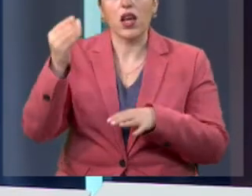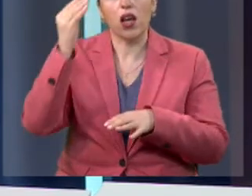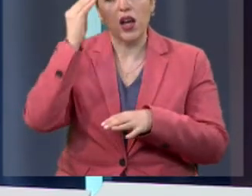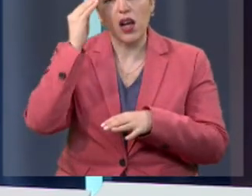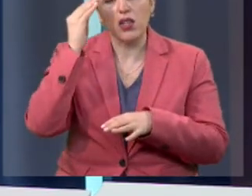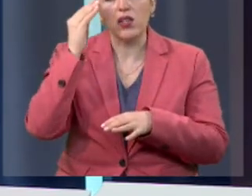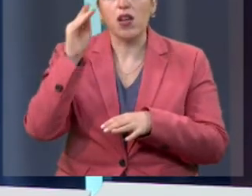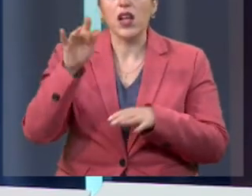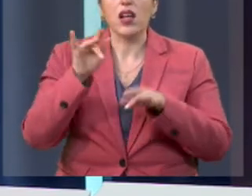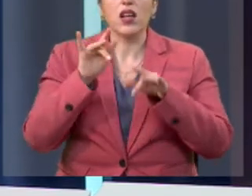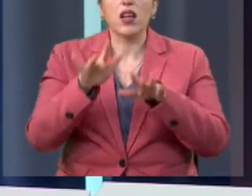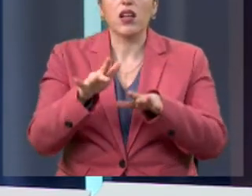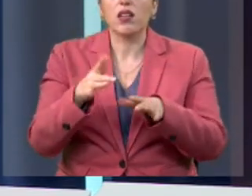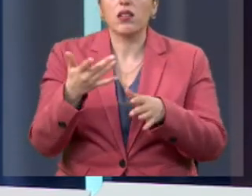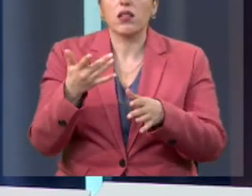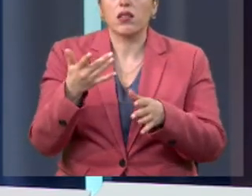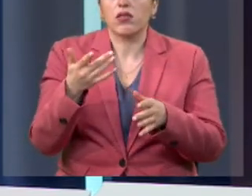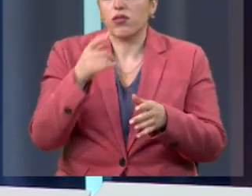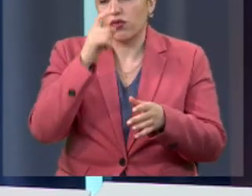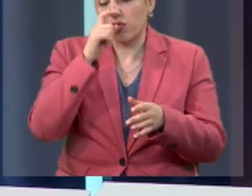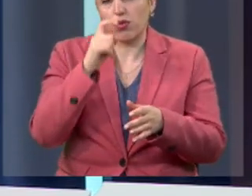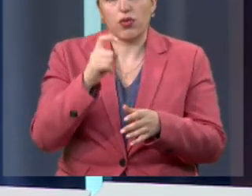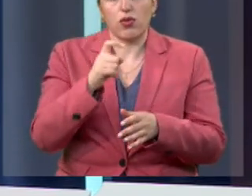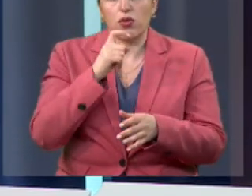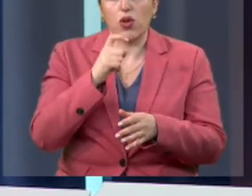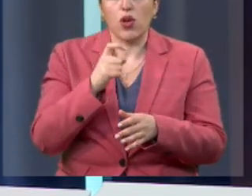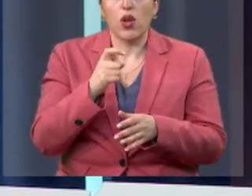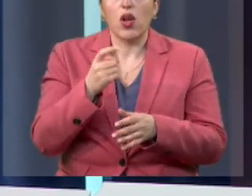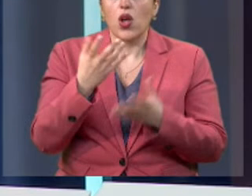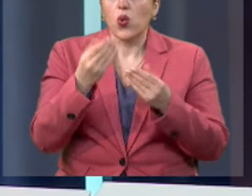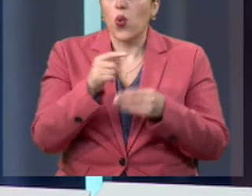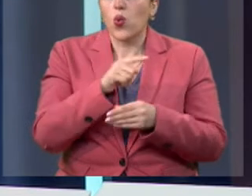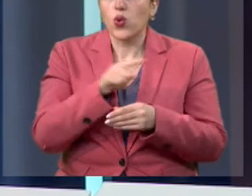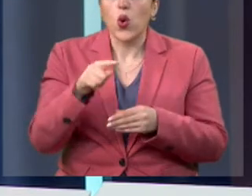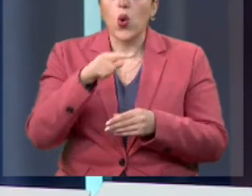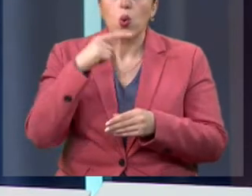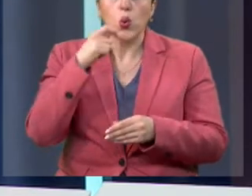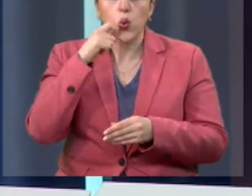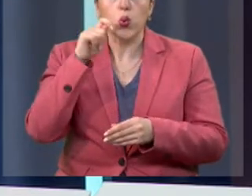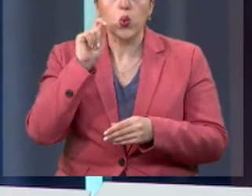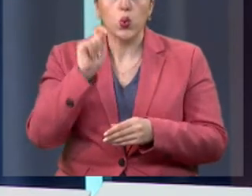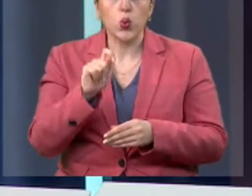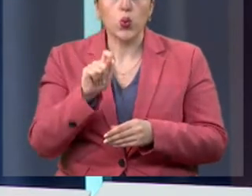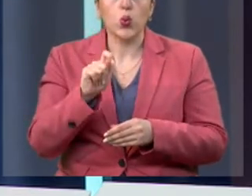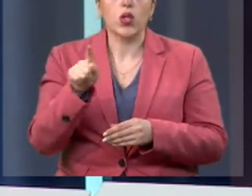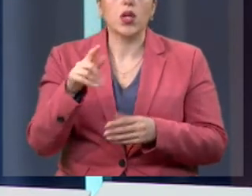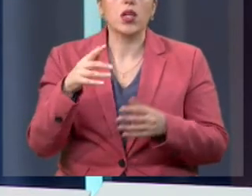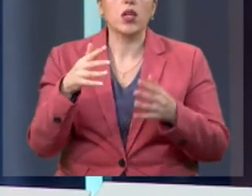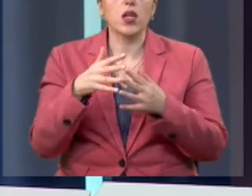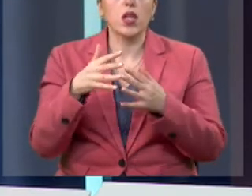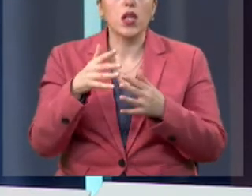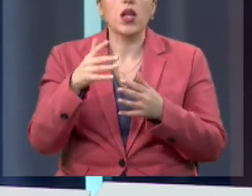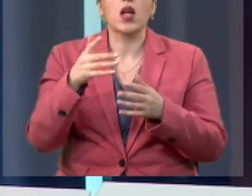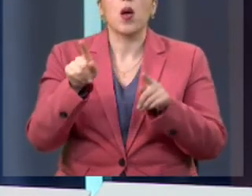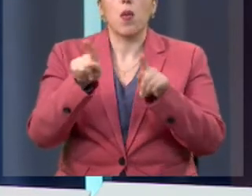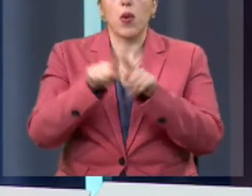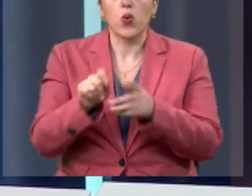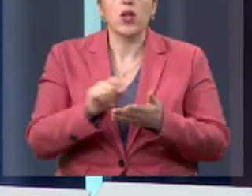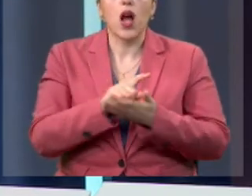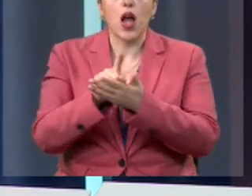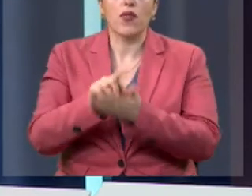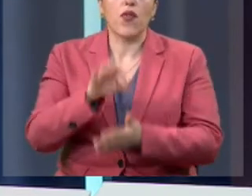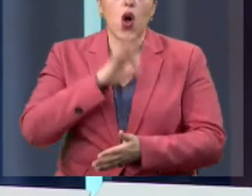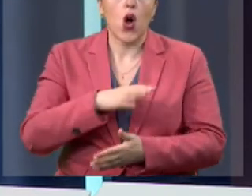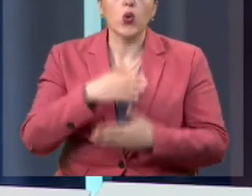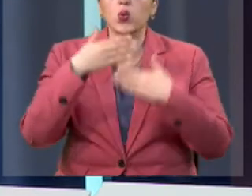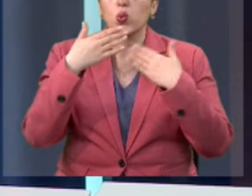նրա քայլերը անկանխատեսելի են դարձնում։ Օրեր շարունակ ընթացող ռուս-ուկրաինական բանակցությունները դեռ արդյունք չեն տալիս։